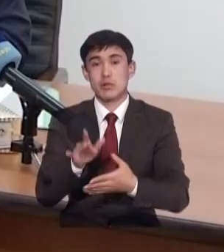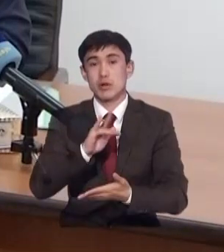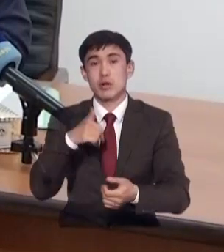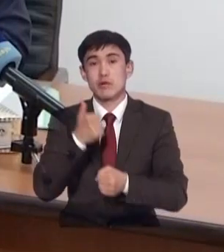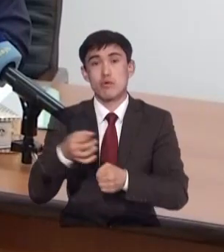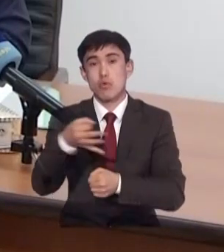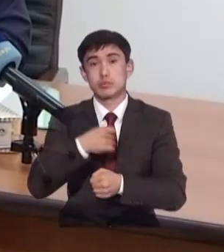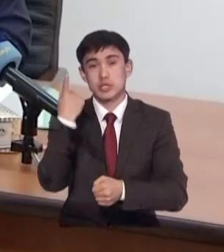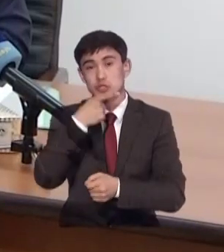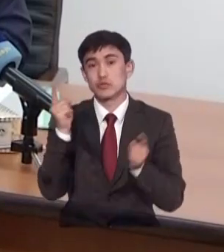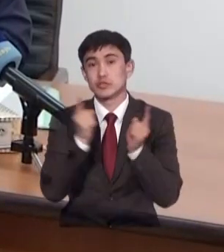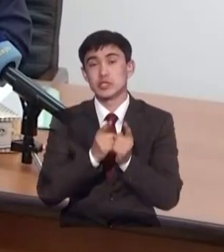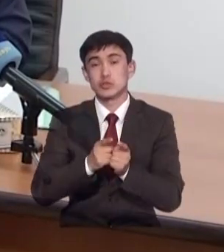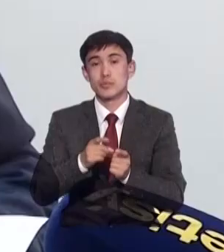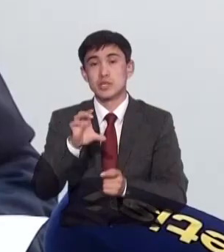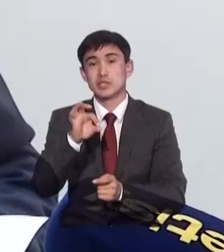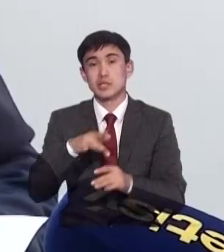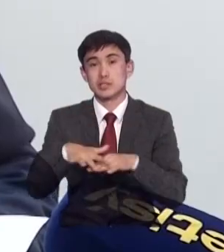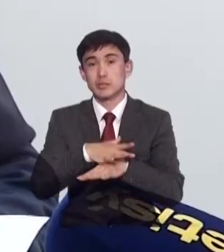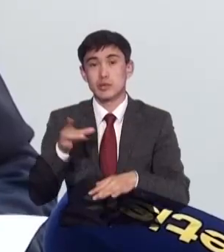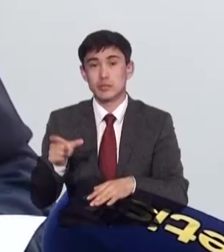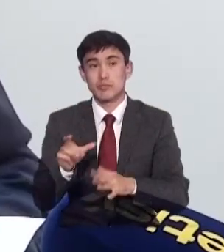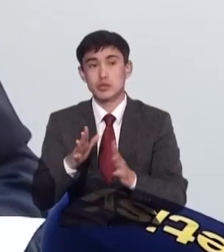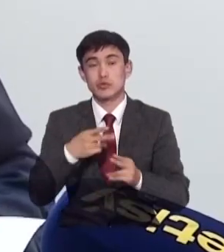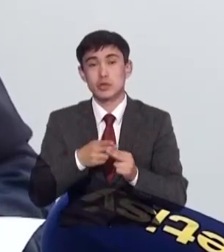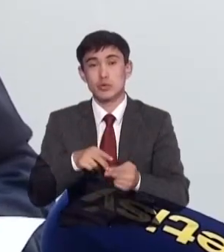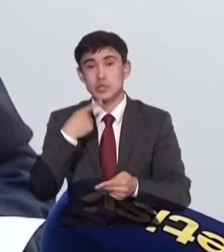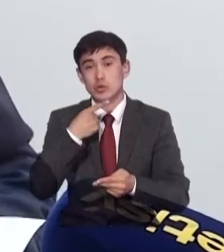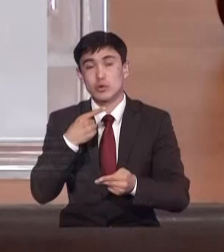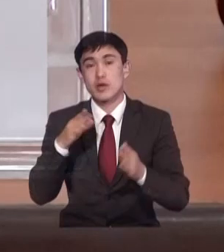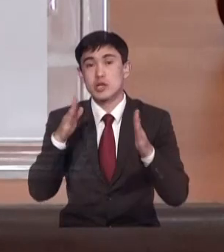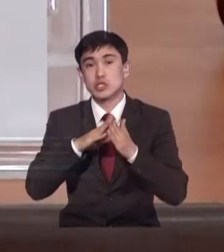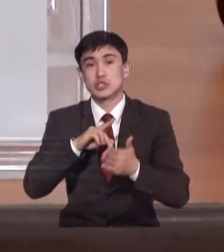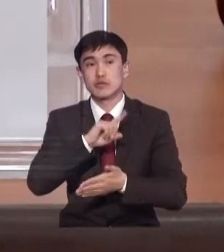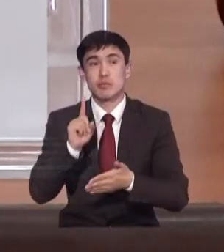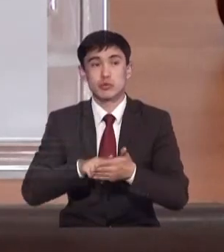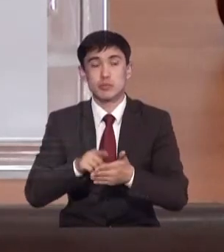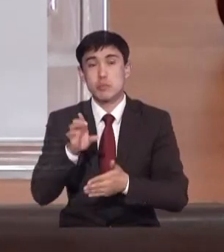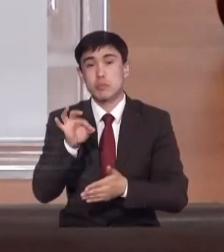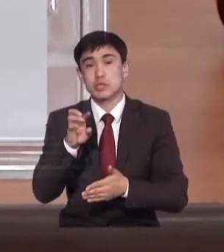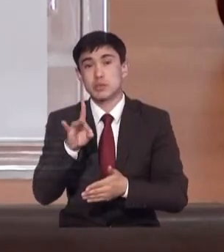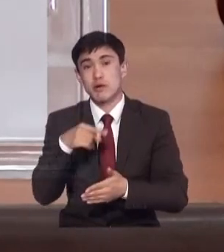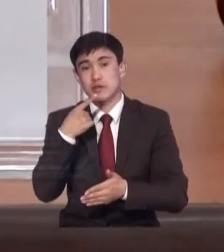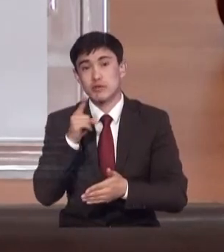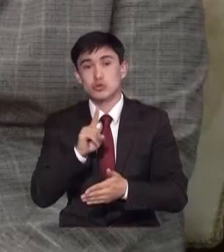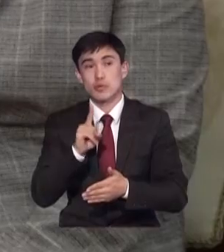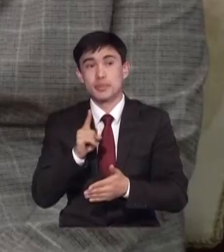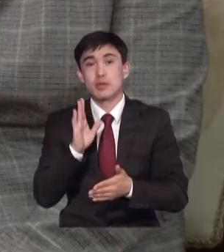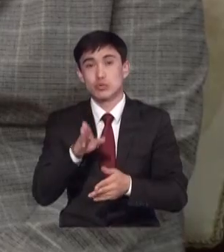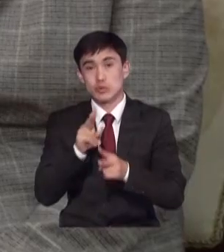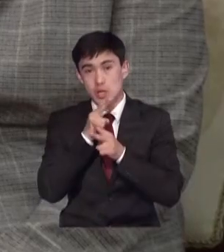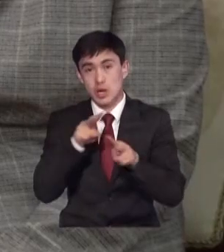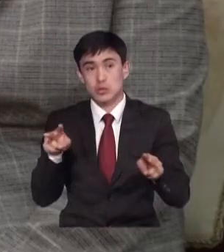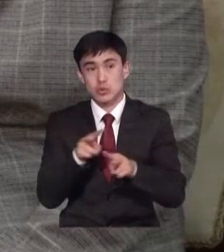личную встречу с гражданами Сарканского района, большинство из которых затронули жилищный вопрос. Бейбит Исабаев заверил, что возьмет на